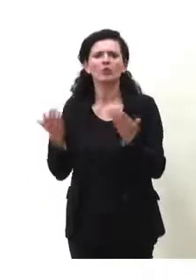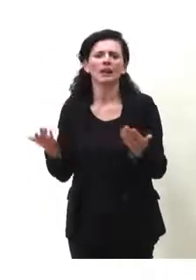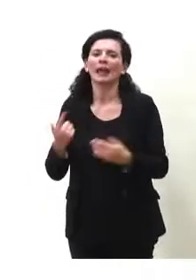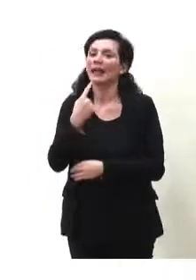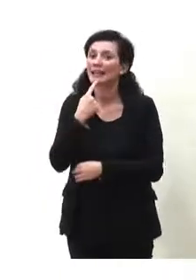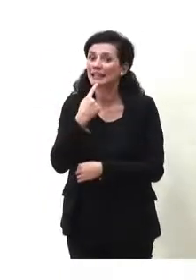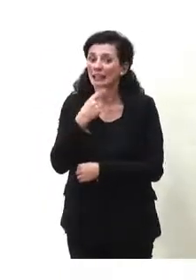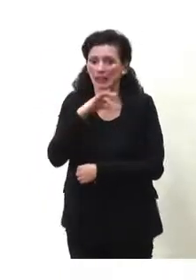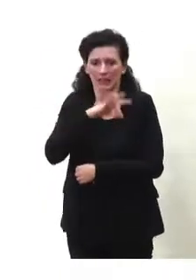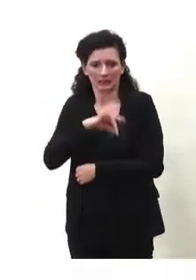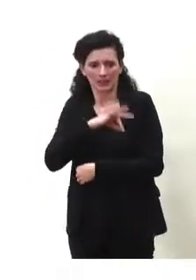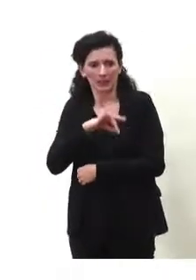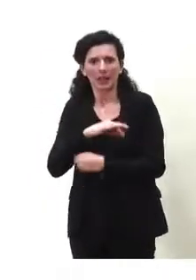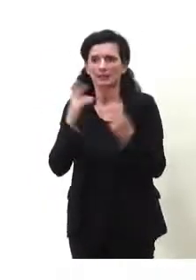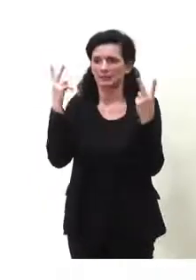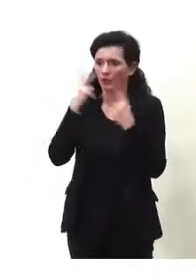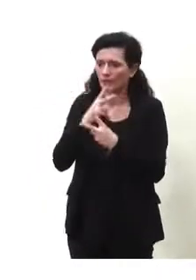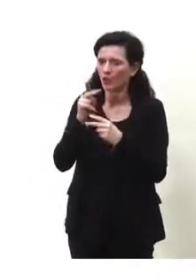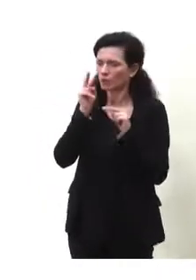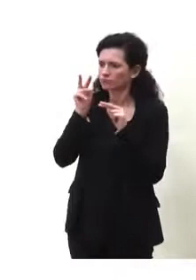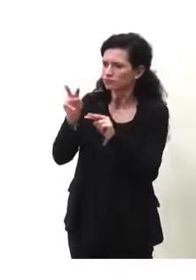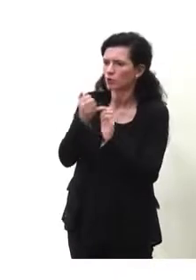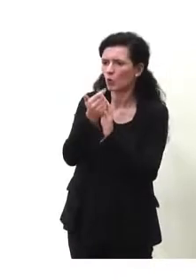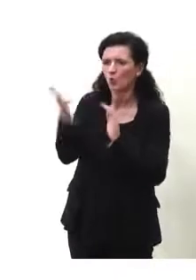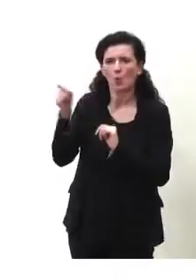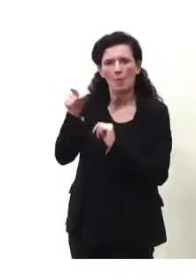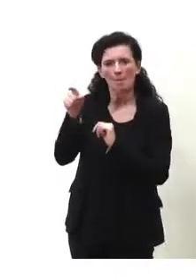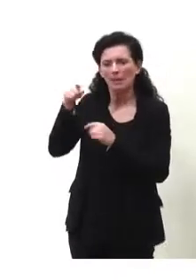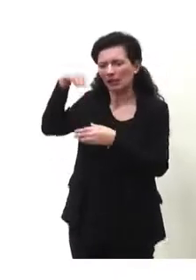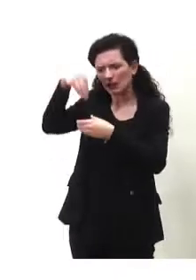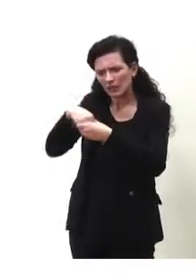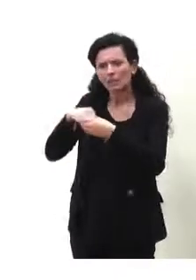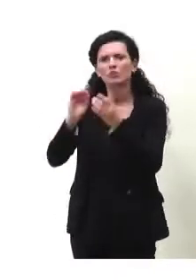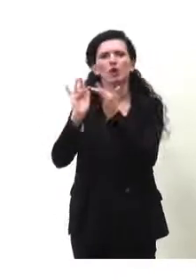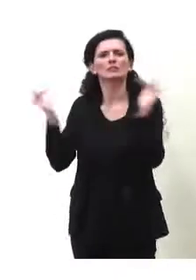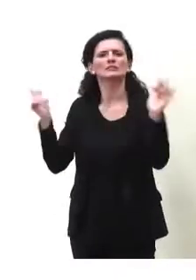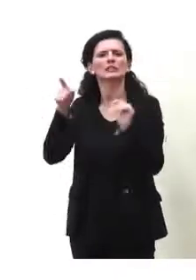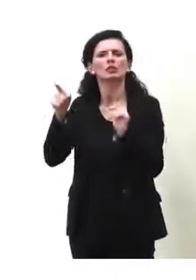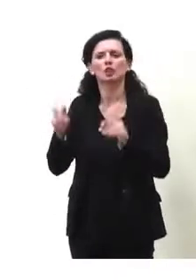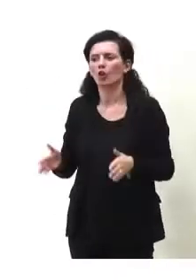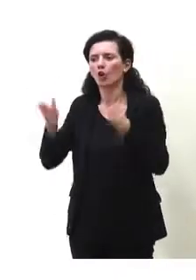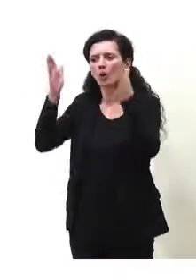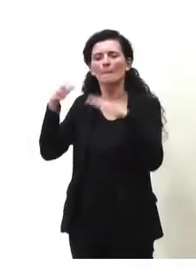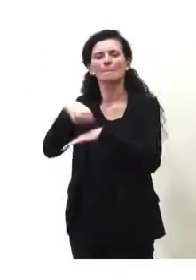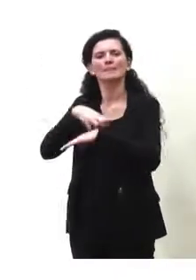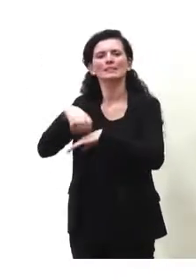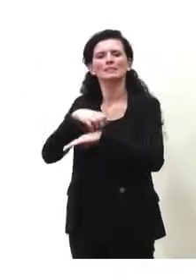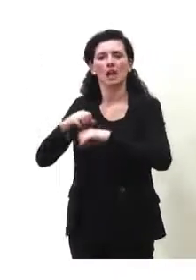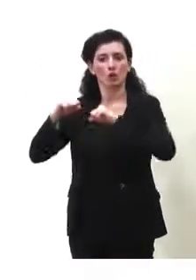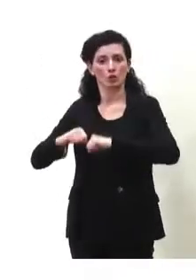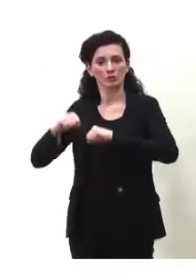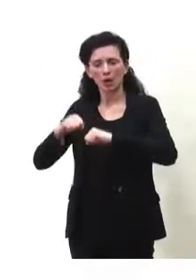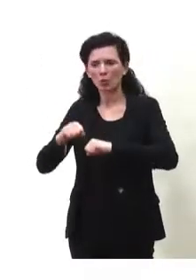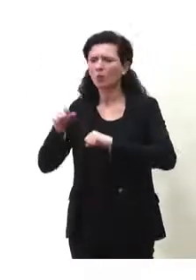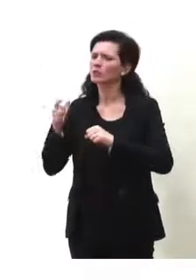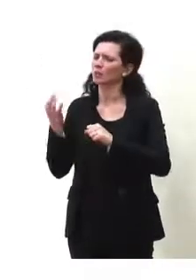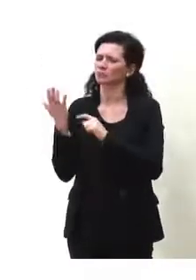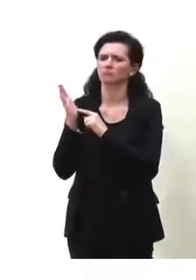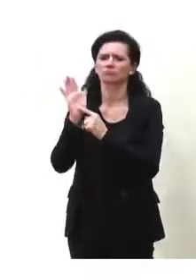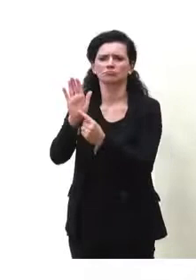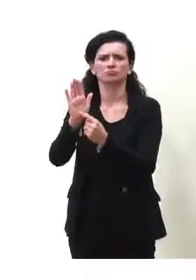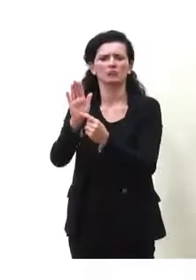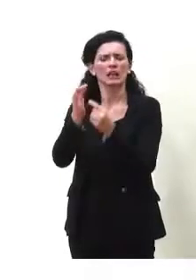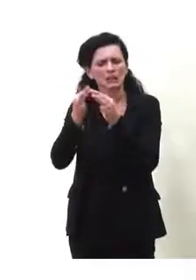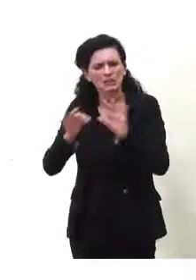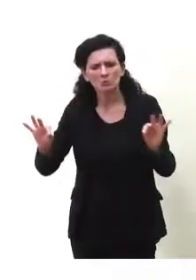a guardare a questi numeri, il sito del Ministero della Salute li mette disponibili online per